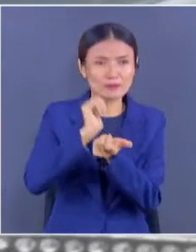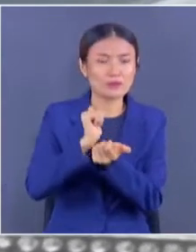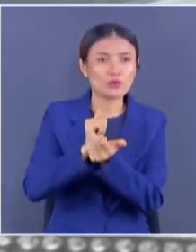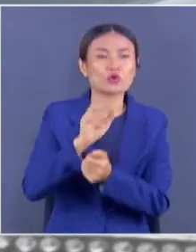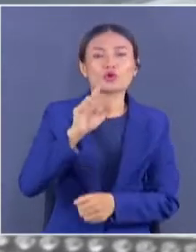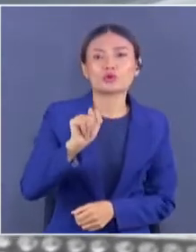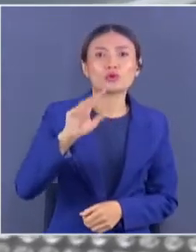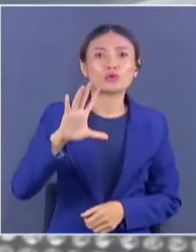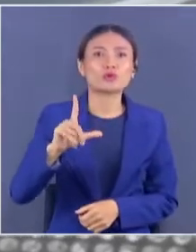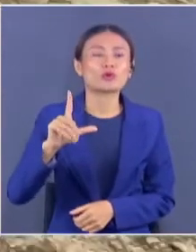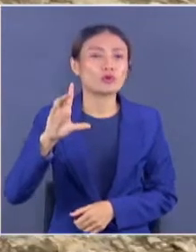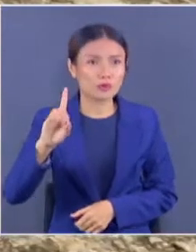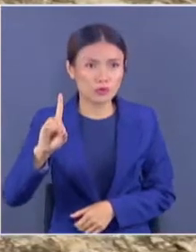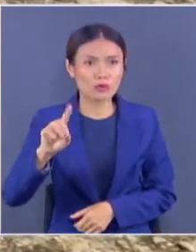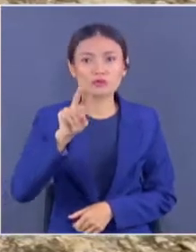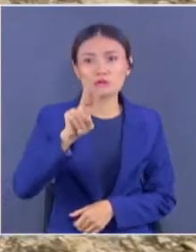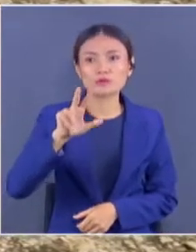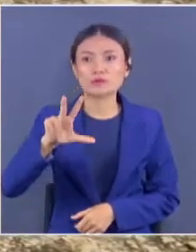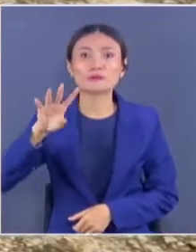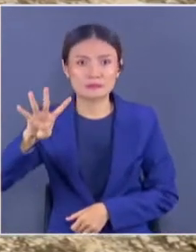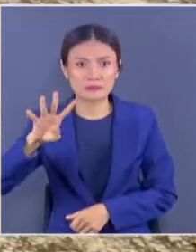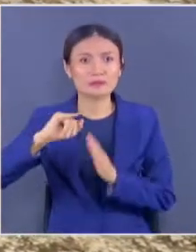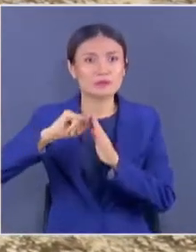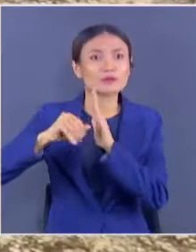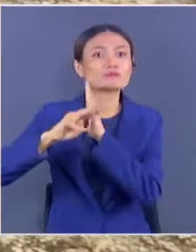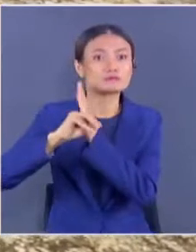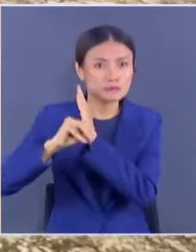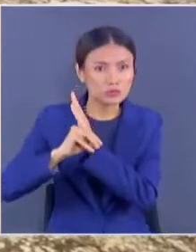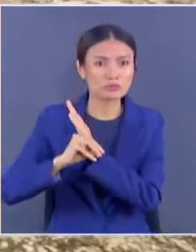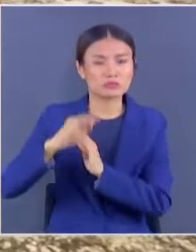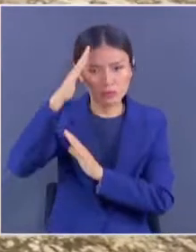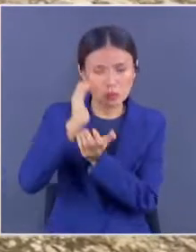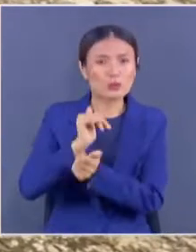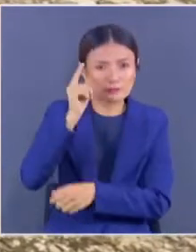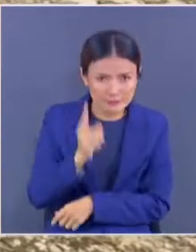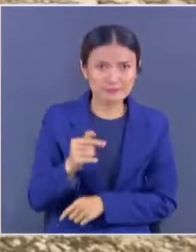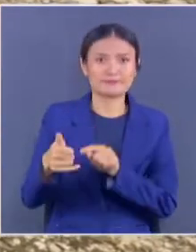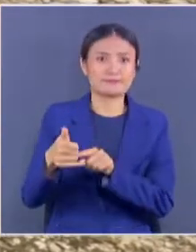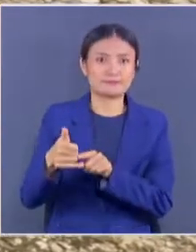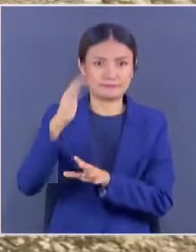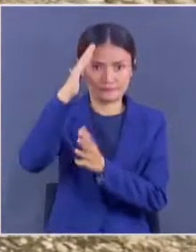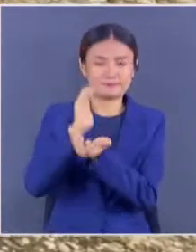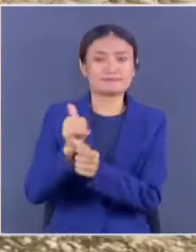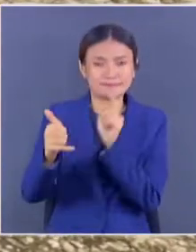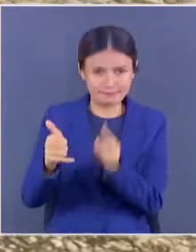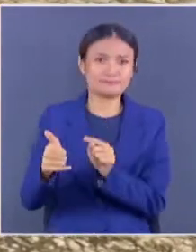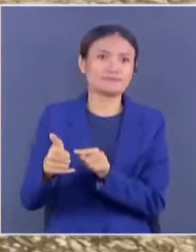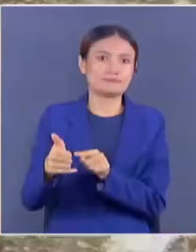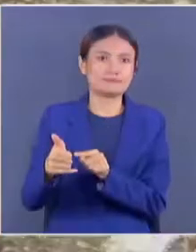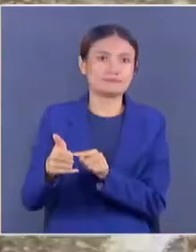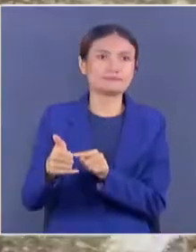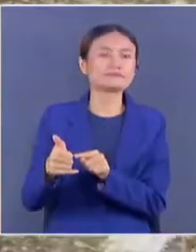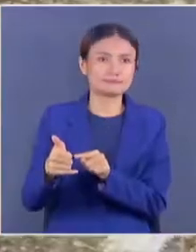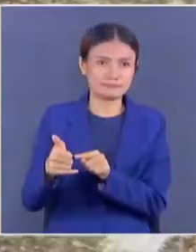บัติการบ้านห้วยกอกจังหวัดมุกดาหารครับ ตำรวจจริง เป็นตำรวจ จริงๆครับร้อยตำรวจตรีกฤตพจน์พล